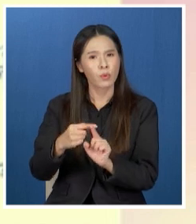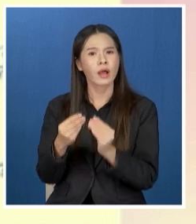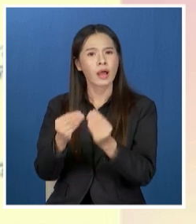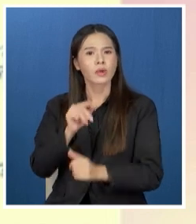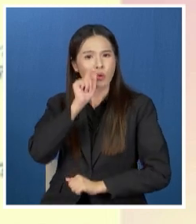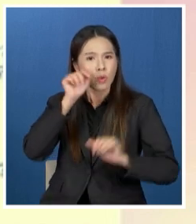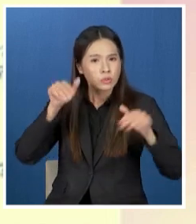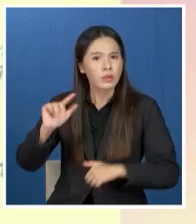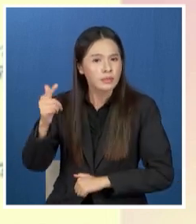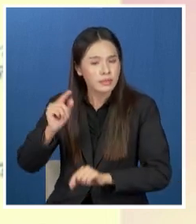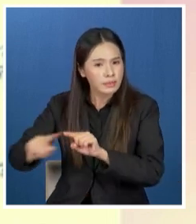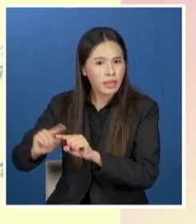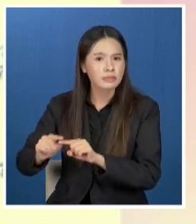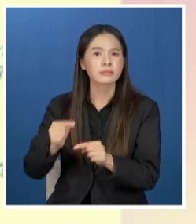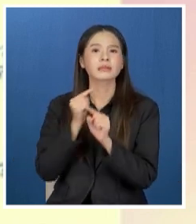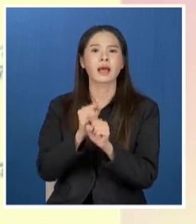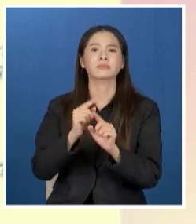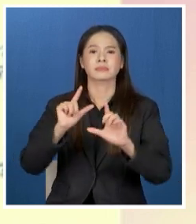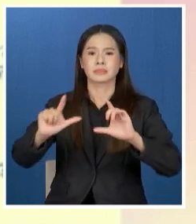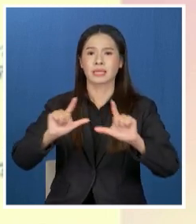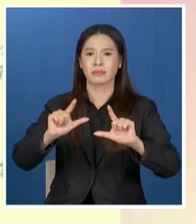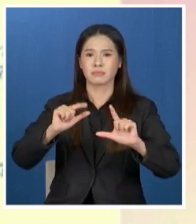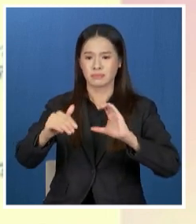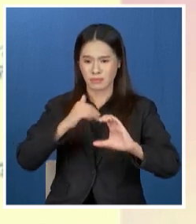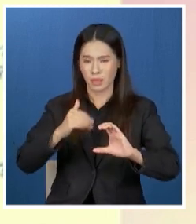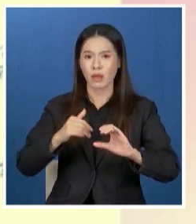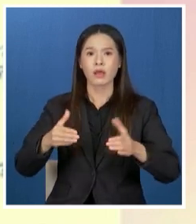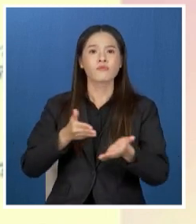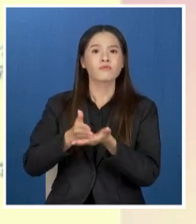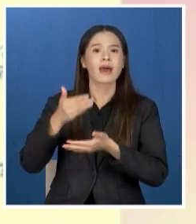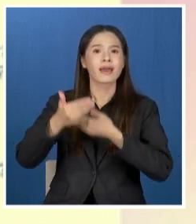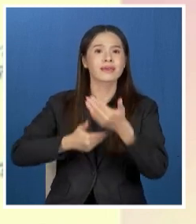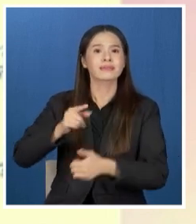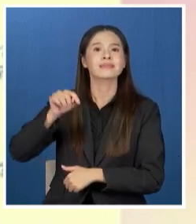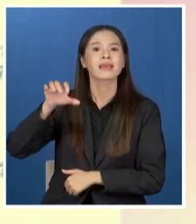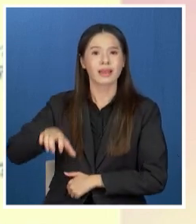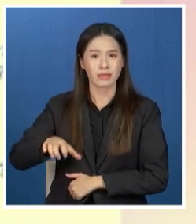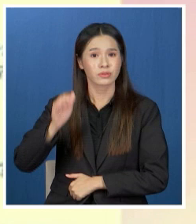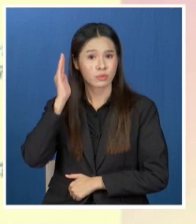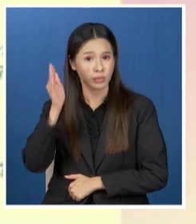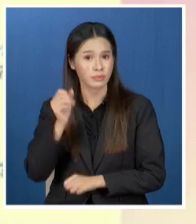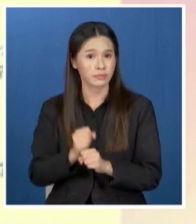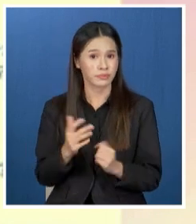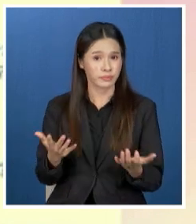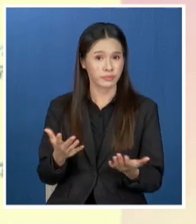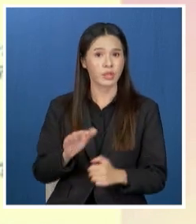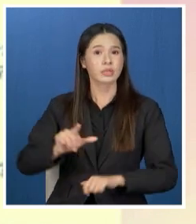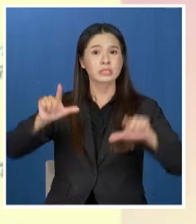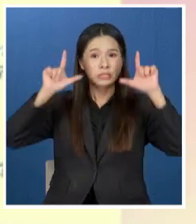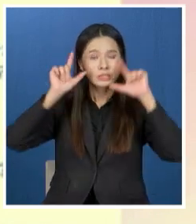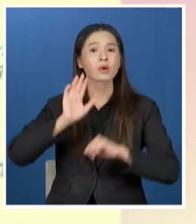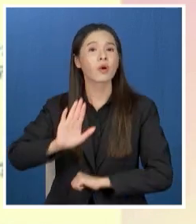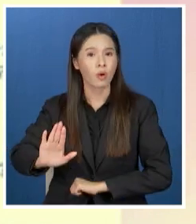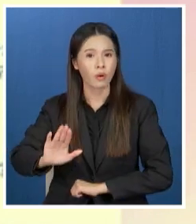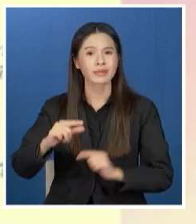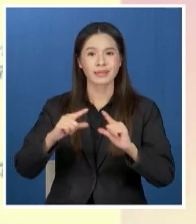งทองตามที่ต่างๆตามแชทเนี่ยแล้วเนี่ยฮะมาร์เก็ตติ้งหงทองต่อไปมันจะเป็นยังไงกับภาพลักษณ์บริษัทนะแล้ว